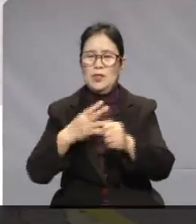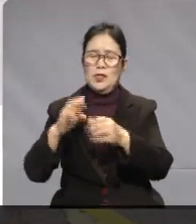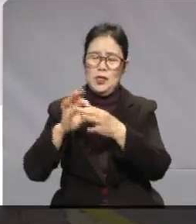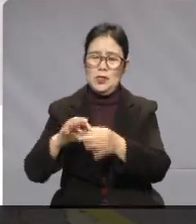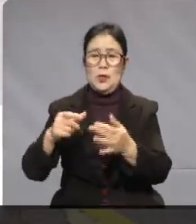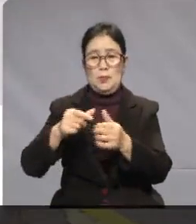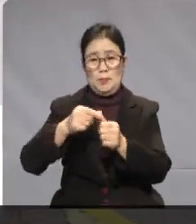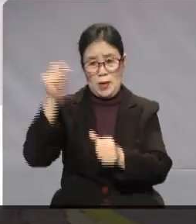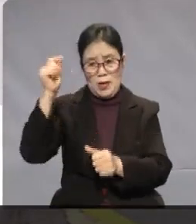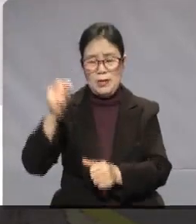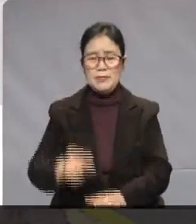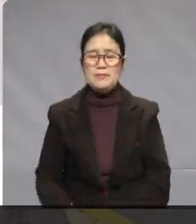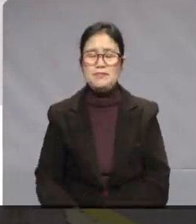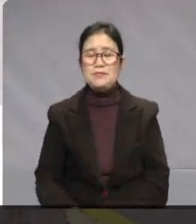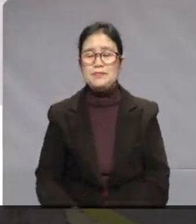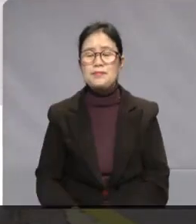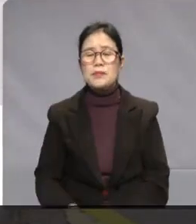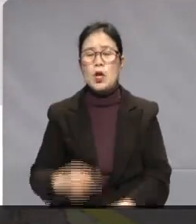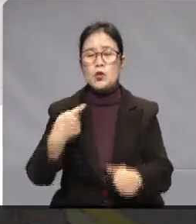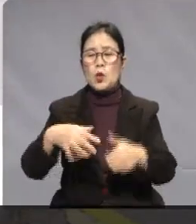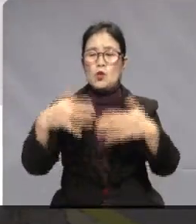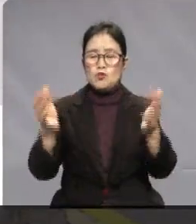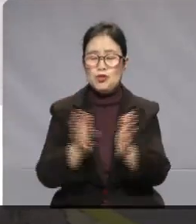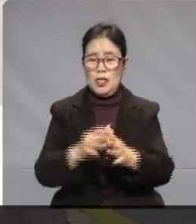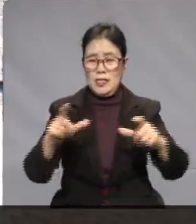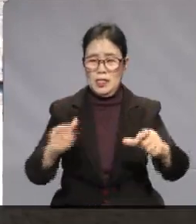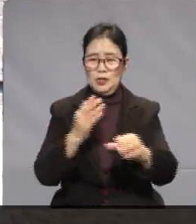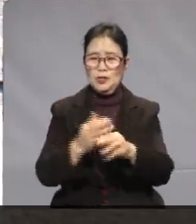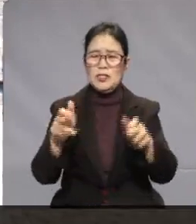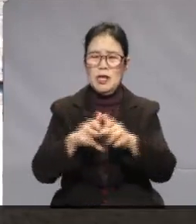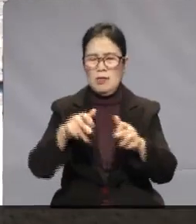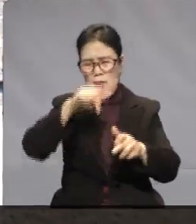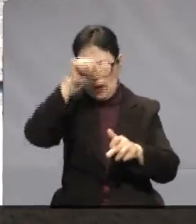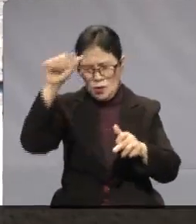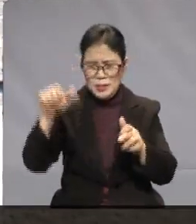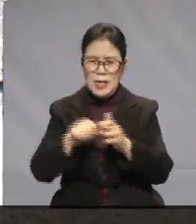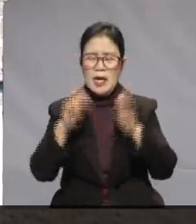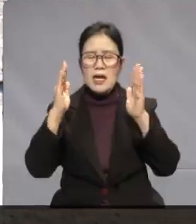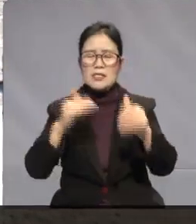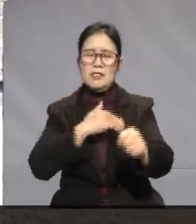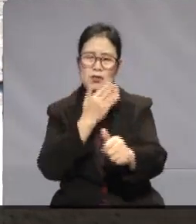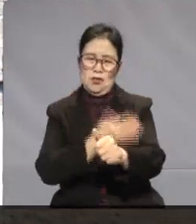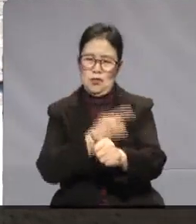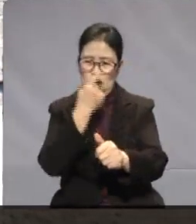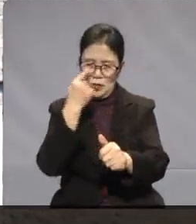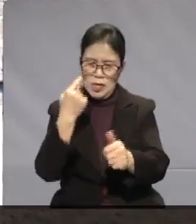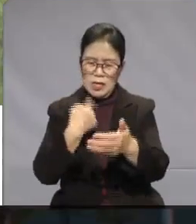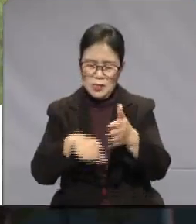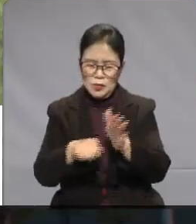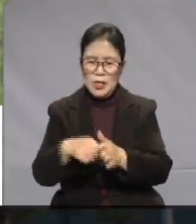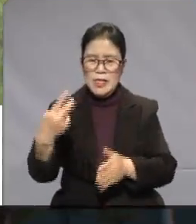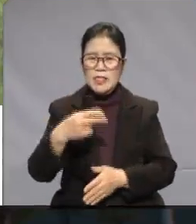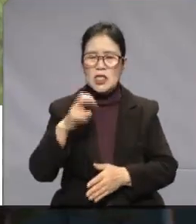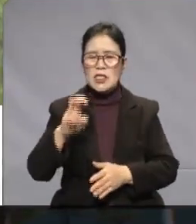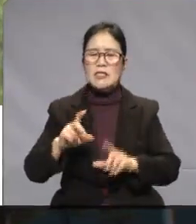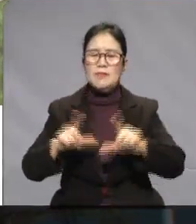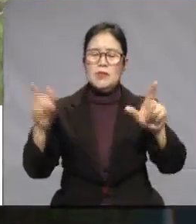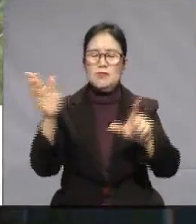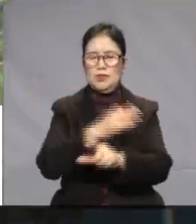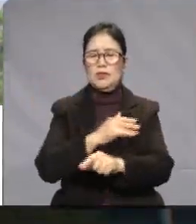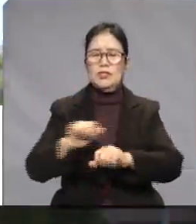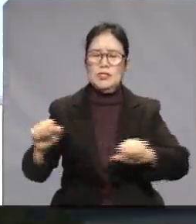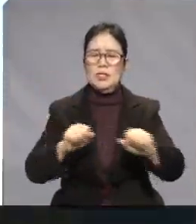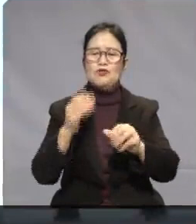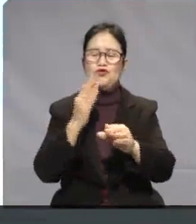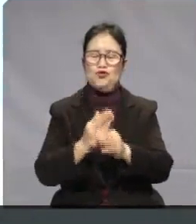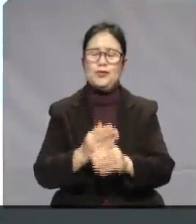있습니다이 사업은 교육부가 지역 중심으로 장애인의 평생 학습권을 보장하기 위해 2020년부터 시행하고